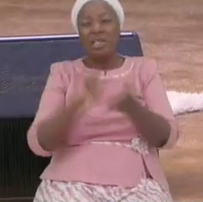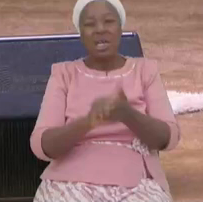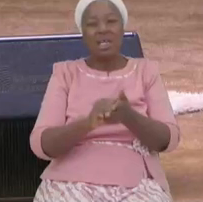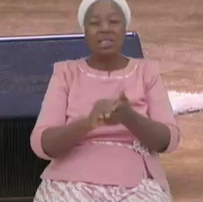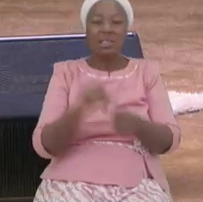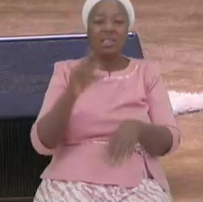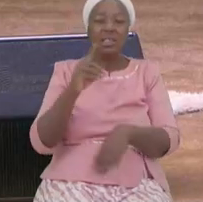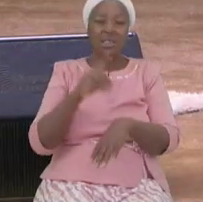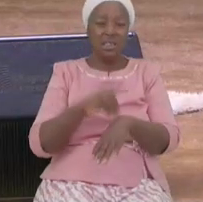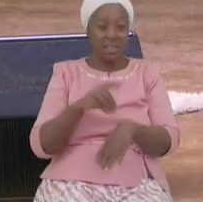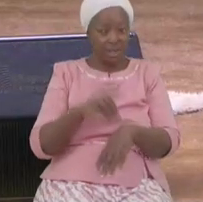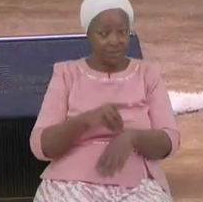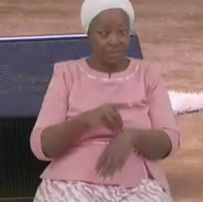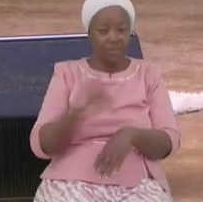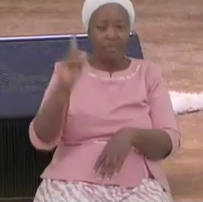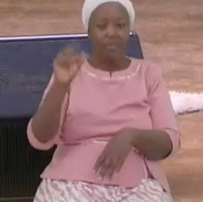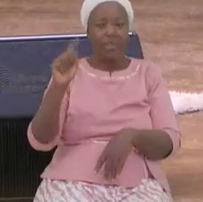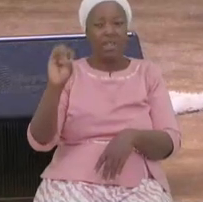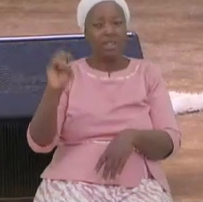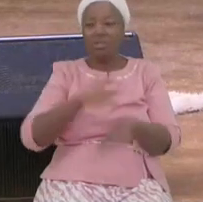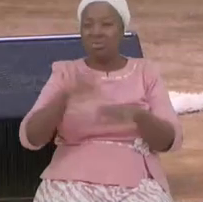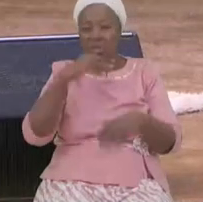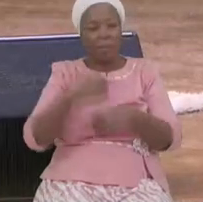l'année nouvelle d'aucune manière.